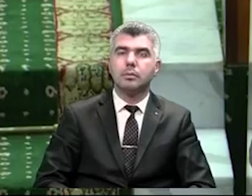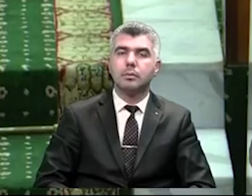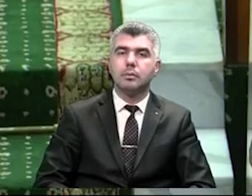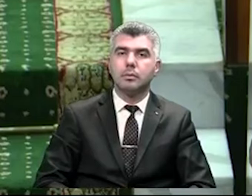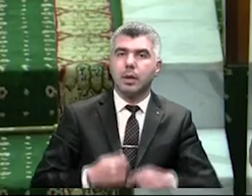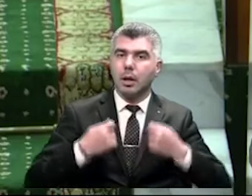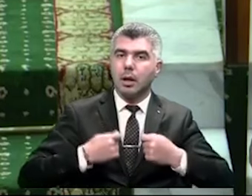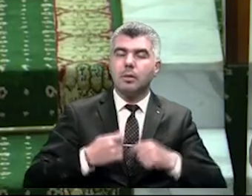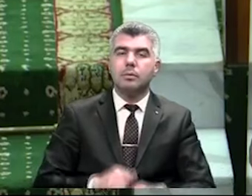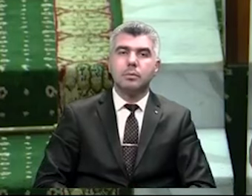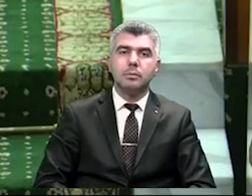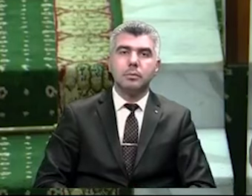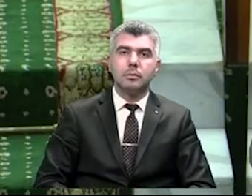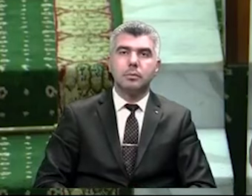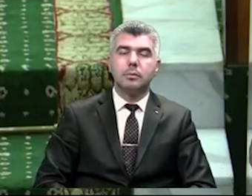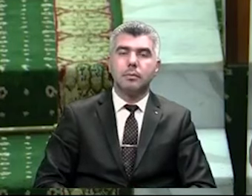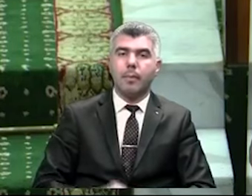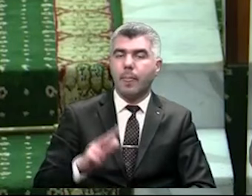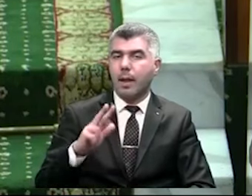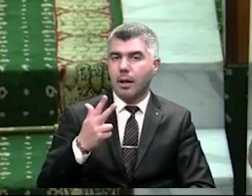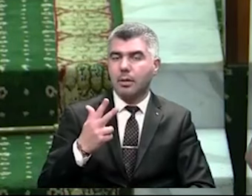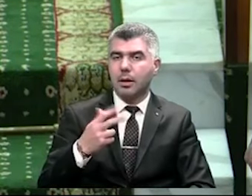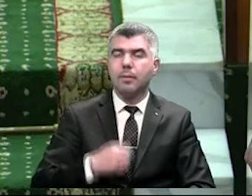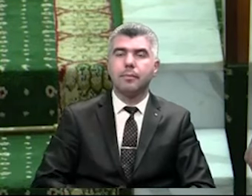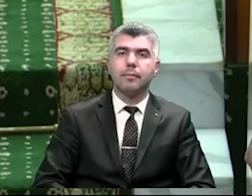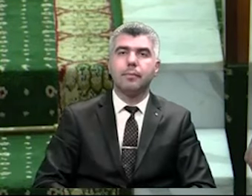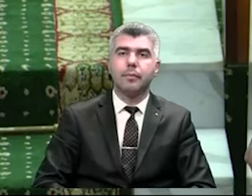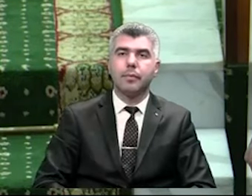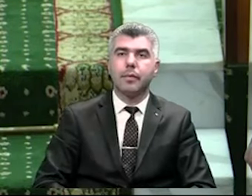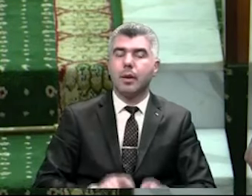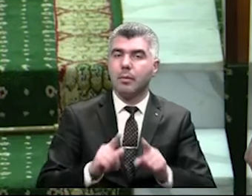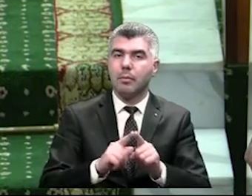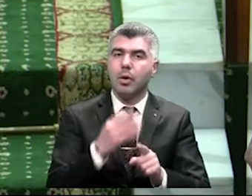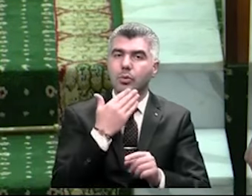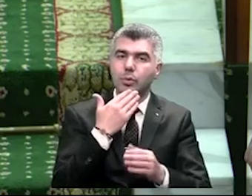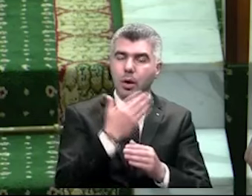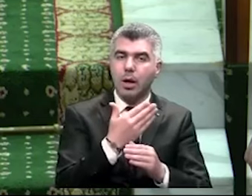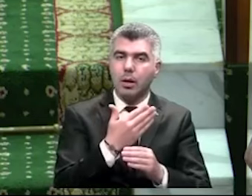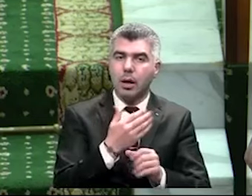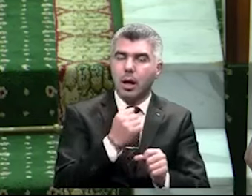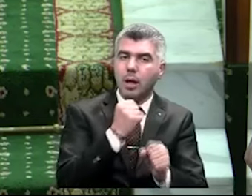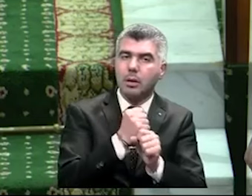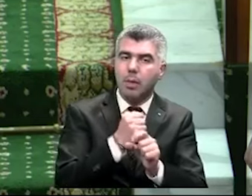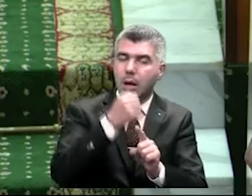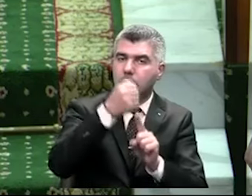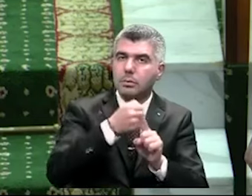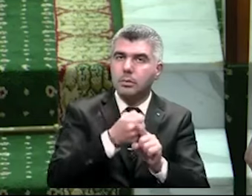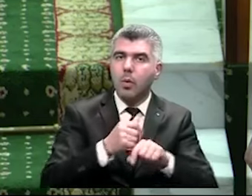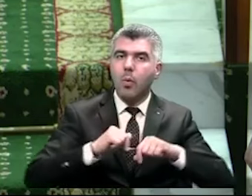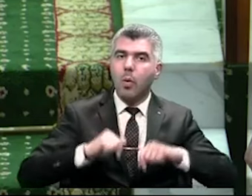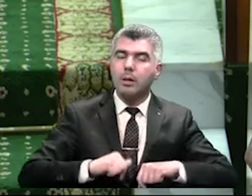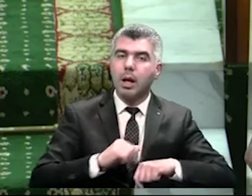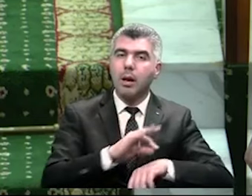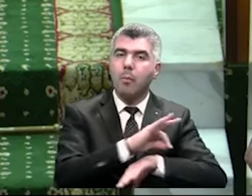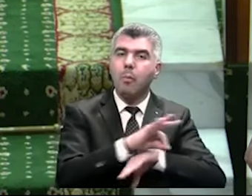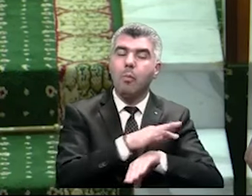سيد الرئيس انا فقط ثلاثه الامور الامر الاول وهو اولا بغيت نشكر الاطر ديال الوزاره والعمل الجاد اللي تقوموا به لان تيلب